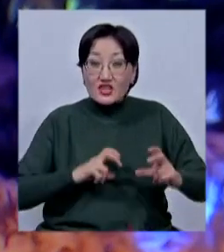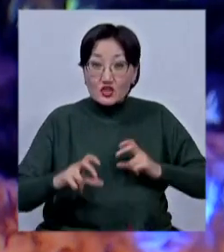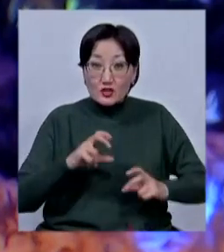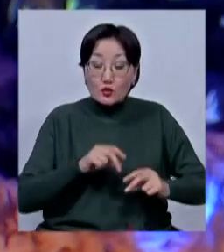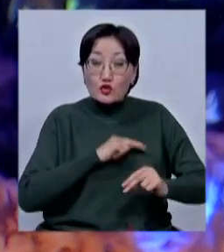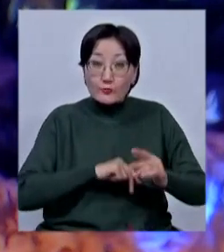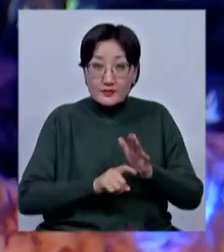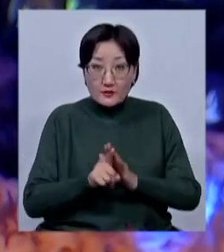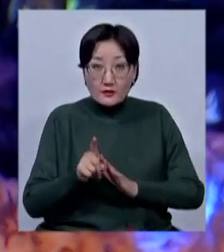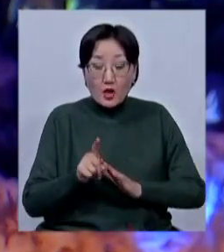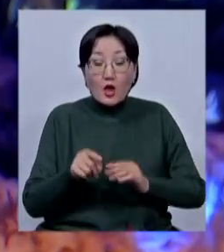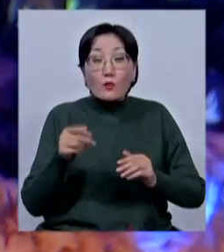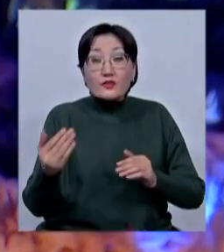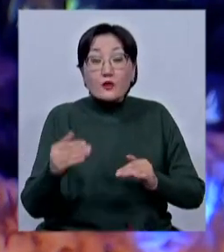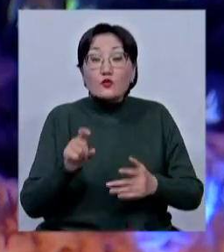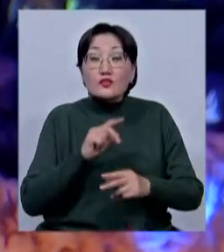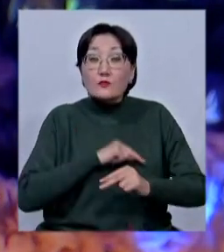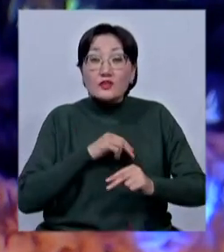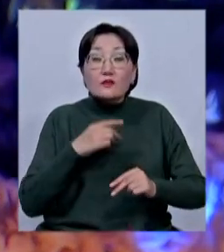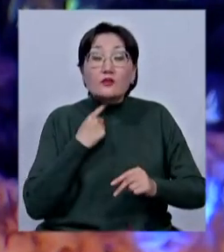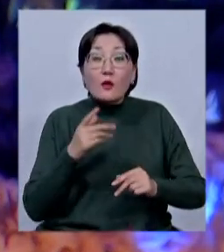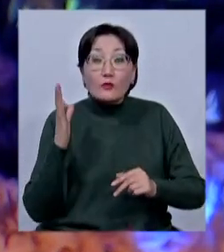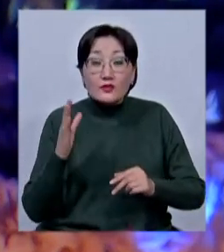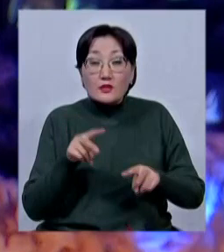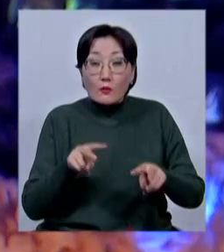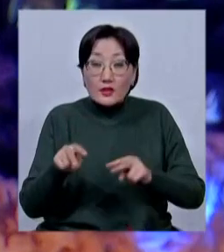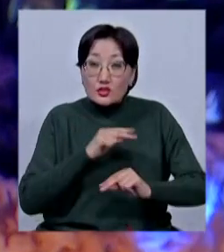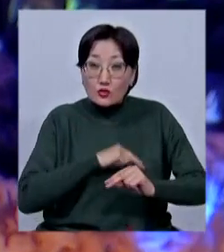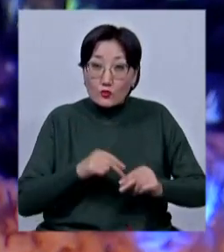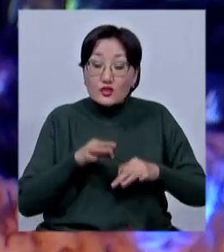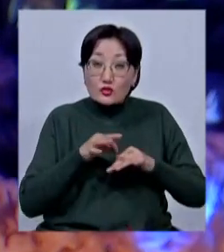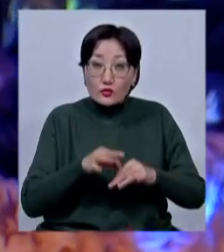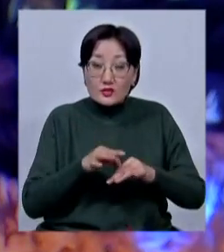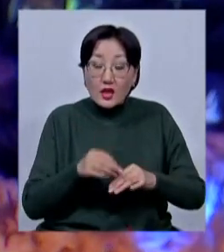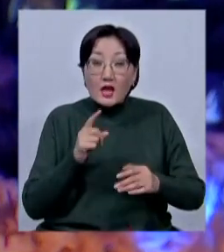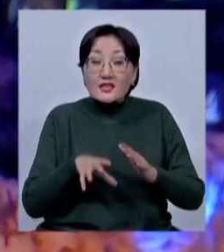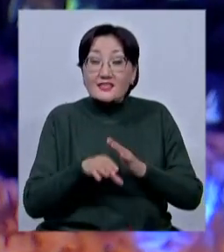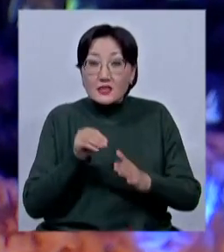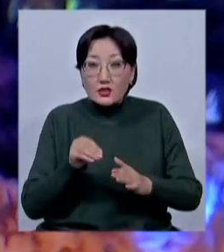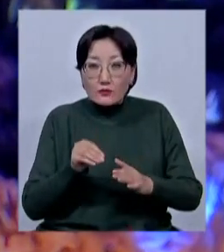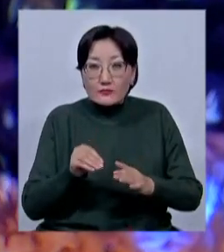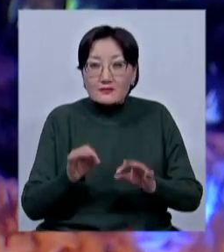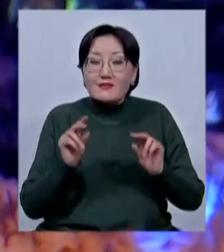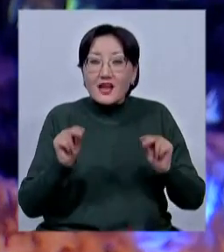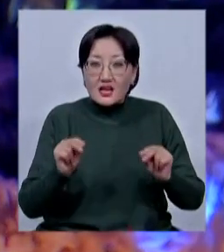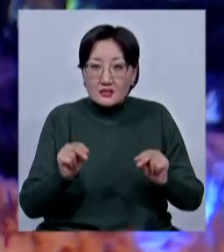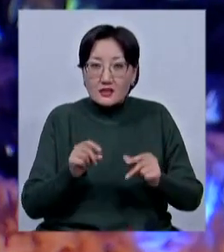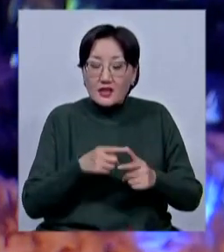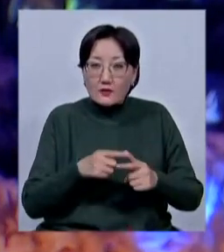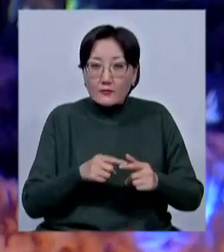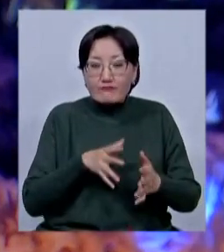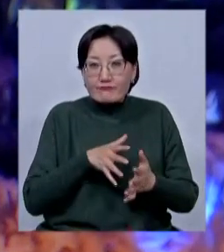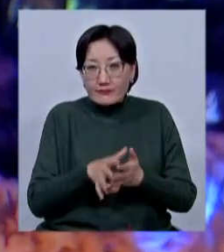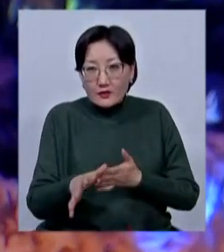институттары жұмыс істеп жатыр. Олардың міндеті дауыс беру күні бақылау жұмысын ұйымдастырып, сайлаудың мейлінше ашық әрі